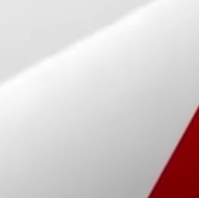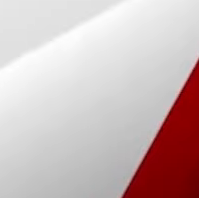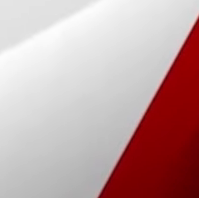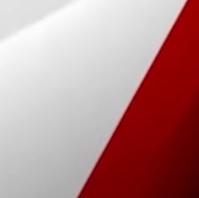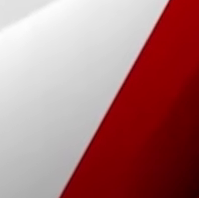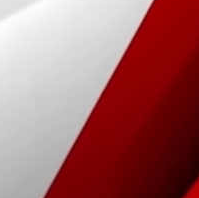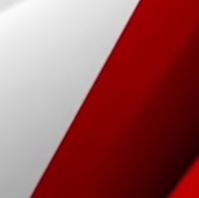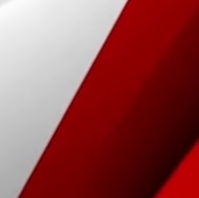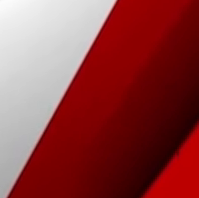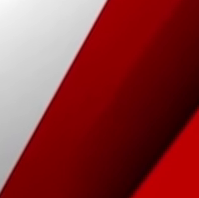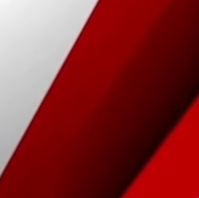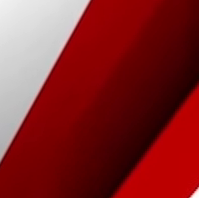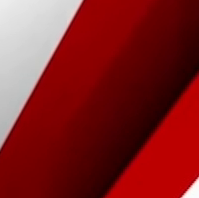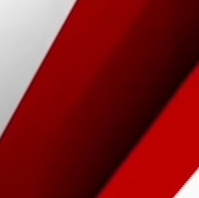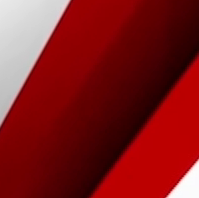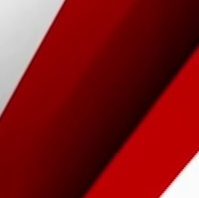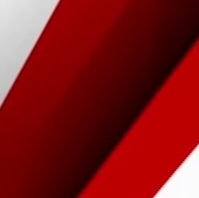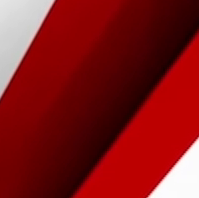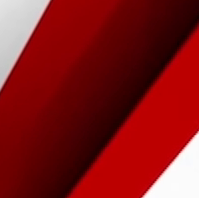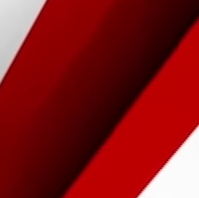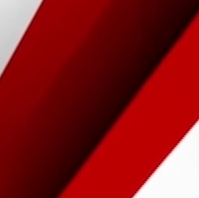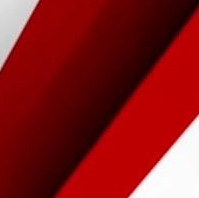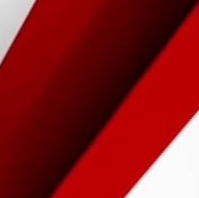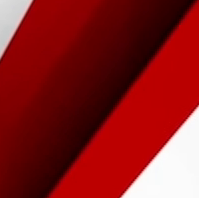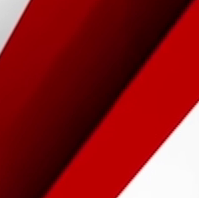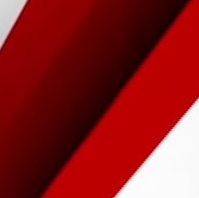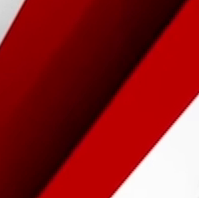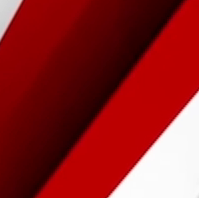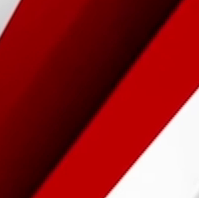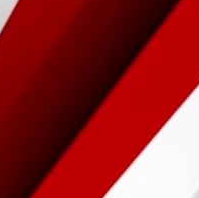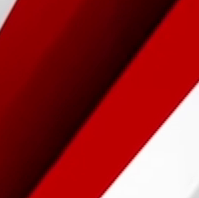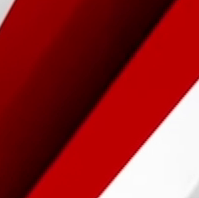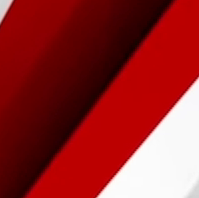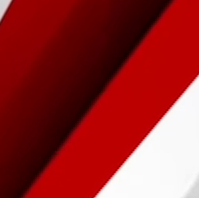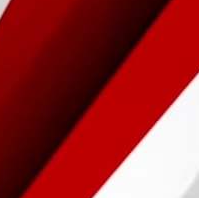Ito ang GMA Regional TV News.